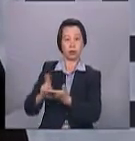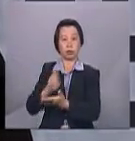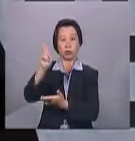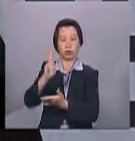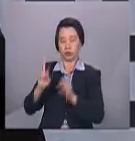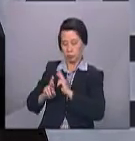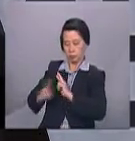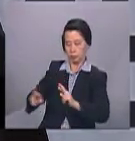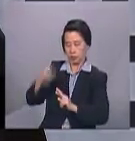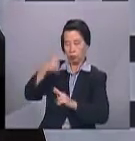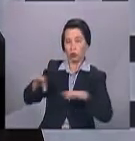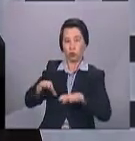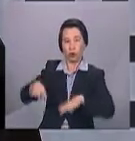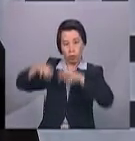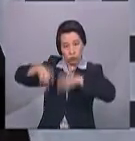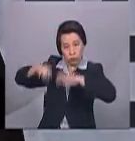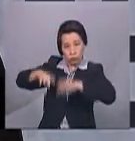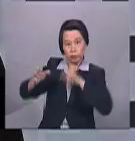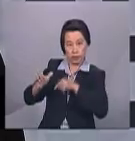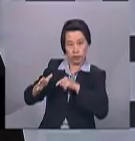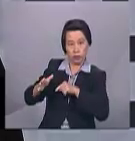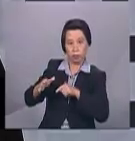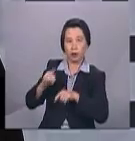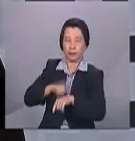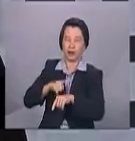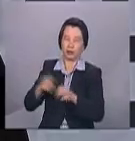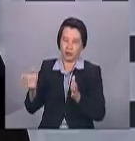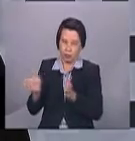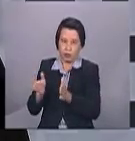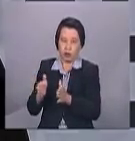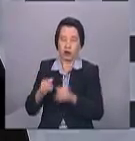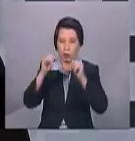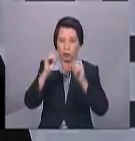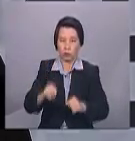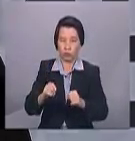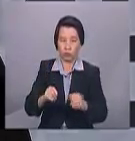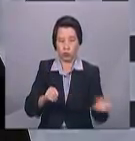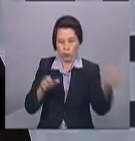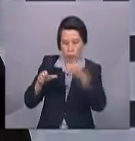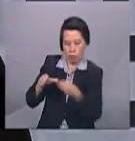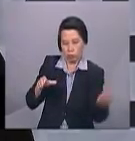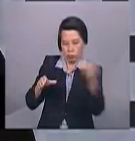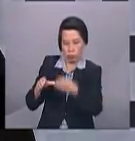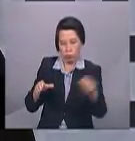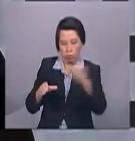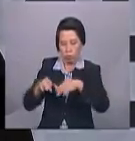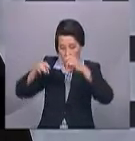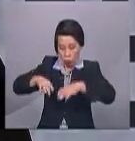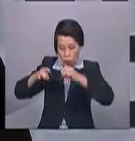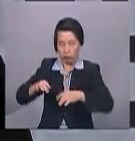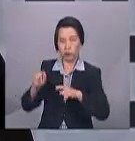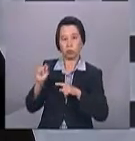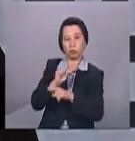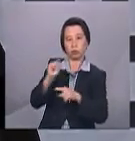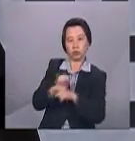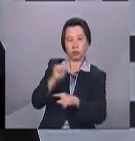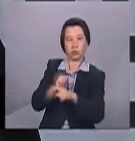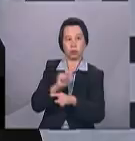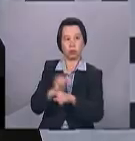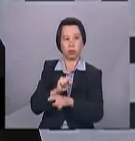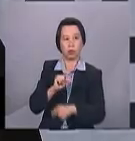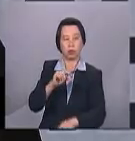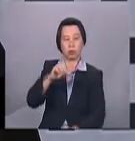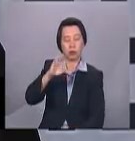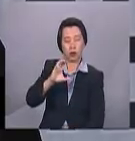disediakan untuk menjalankan ujian ini dalam tempoh terdekat dapat menampung keperluan ujian kita menggunakan